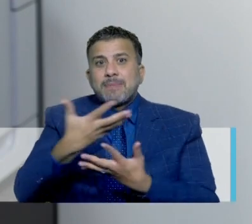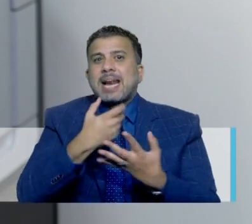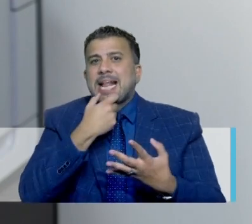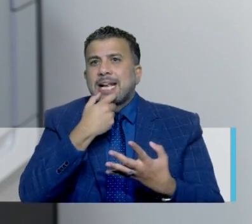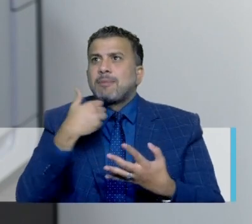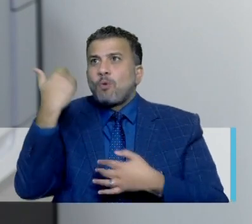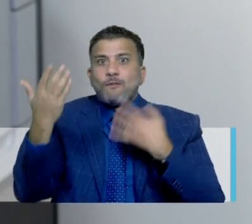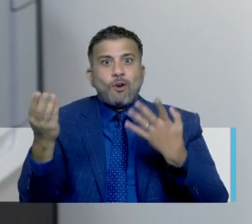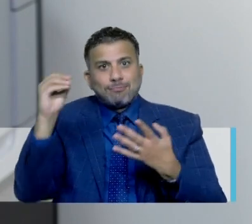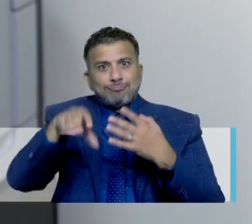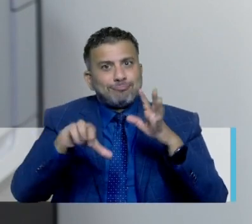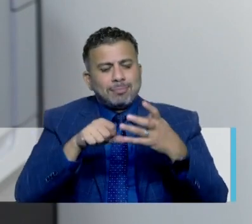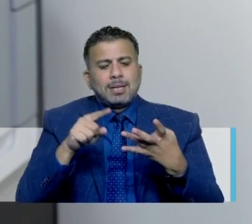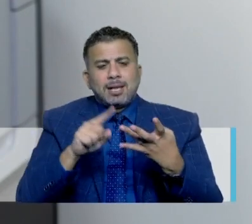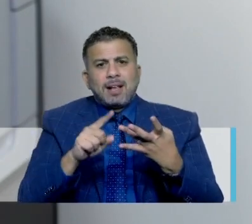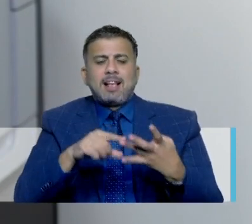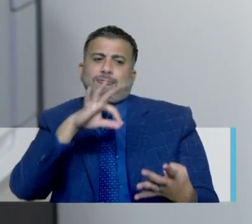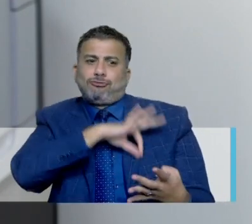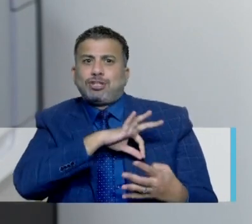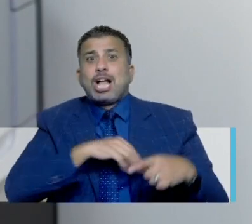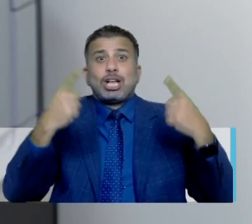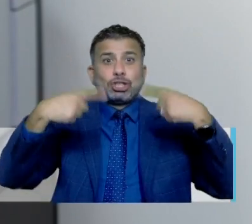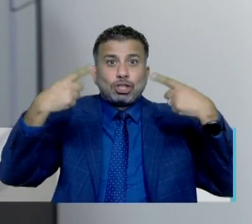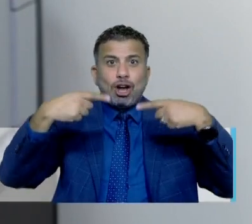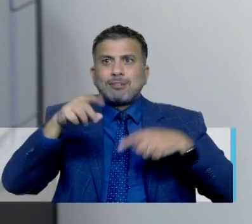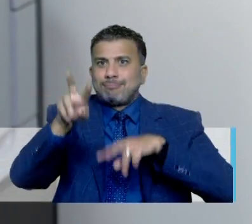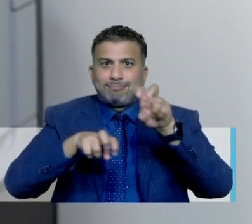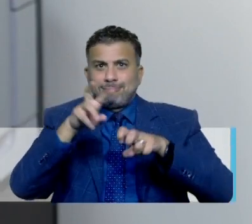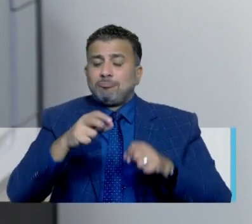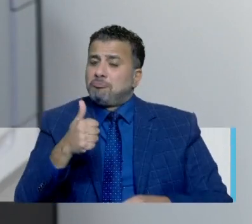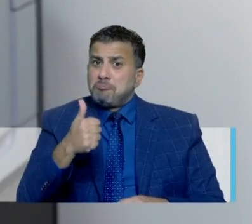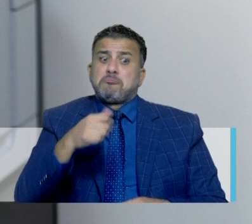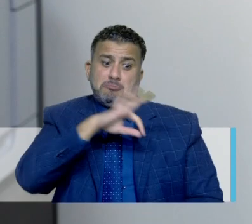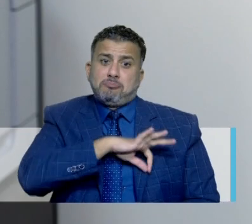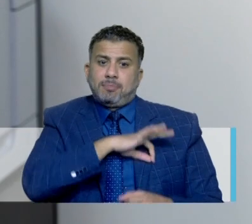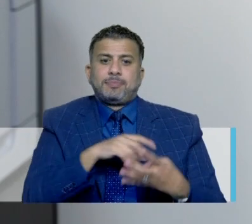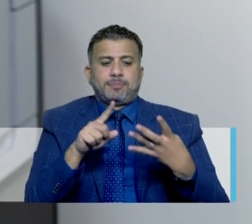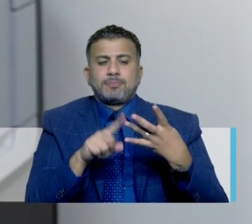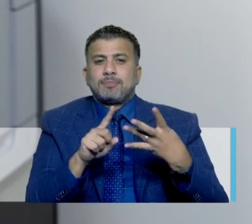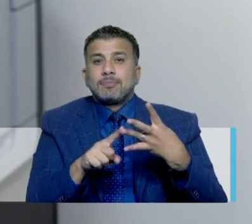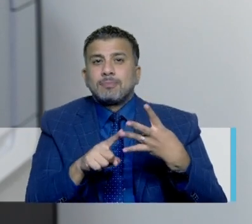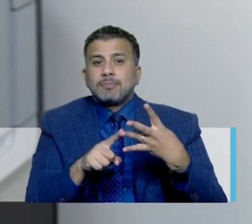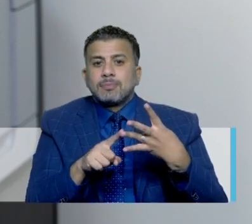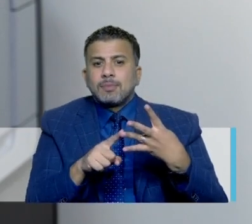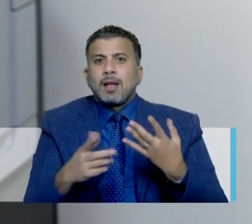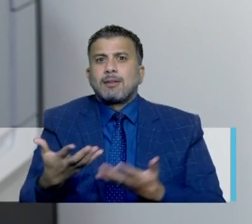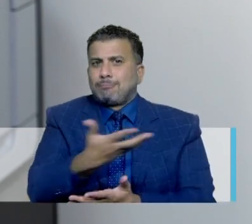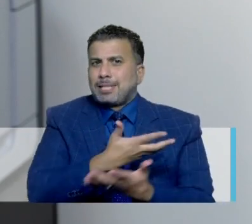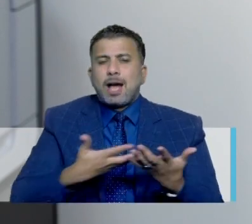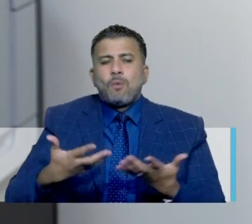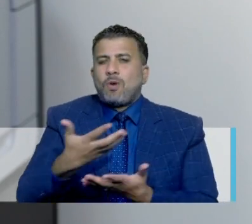الاماره ومنها كذلك العائد الايجاري المجزي من التداول